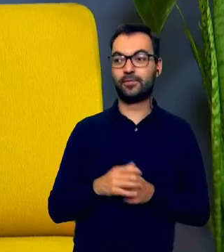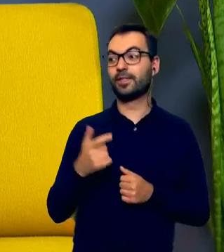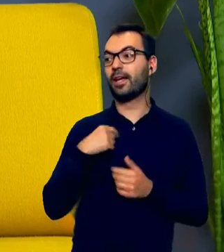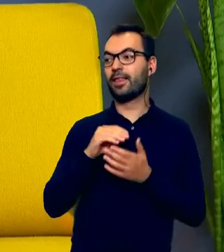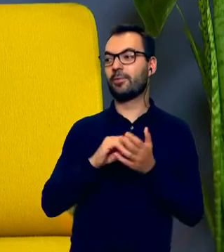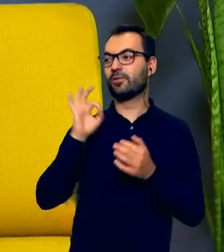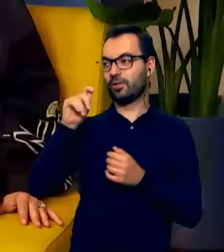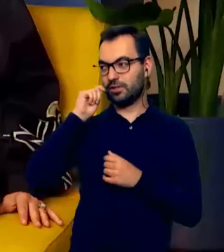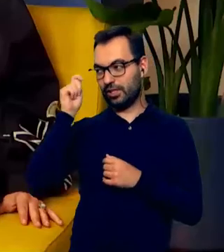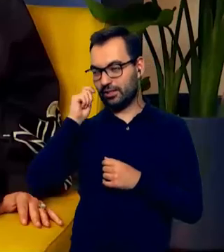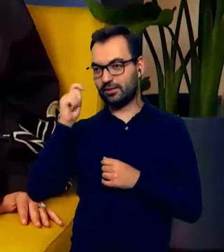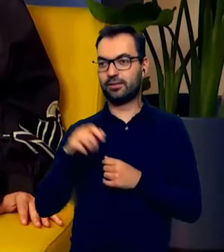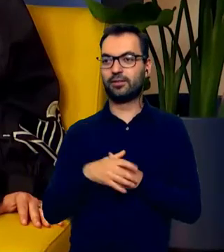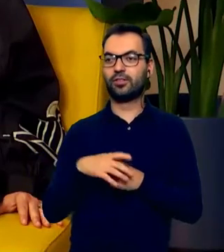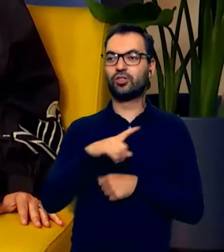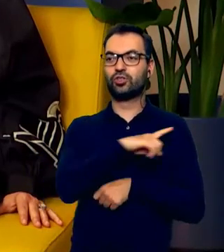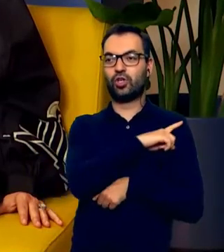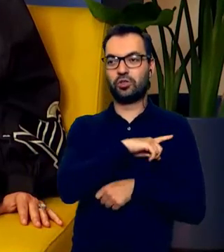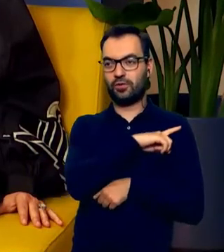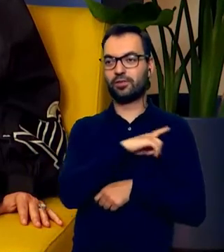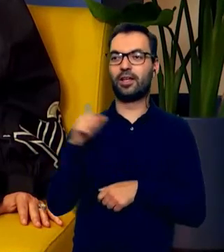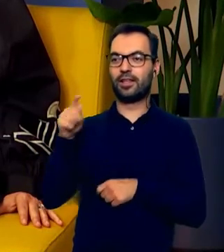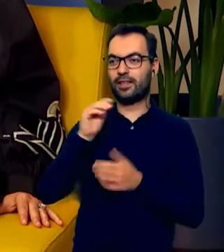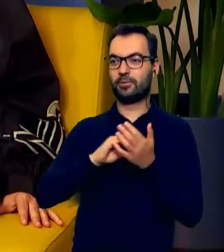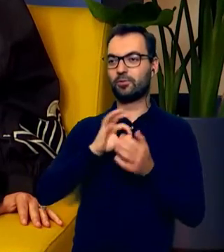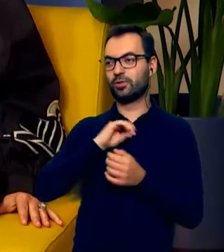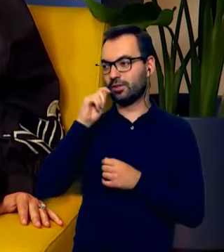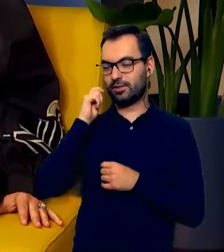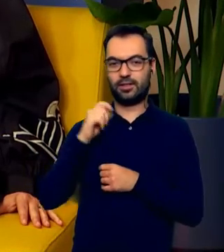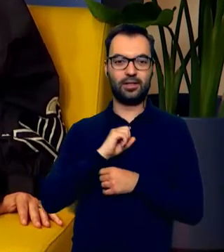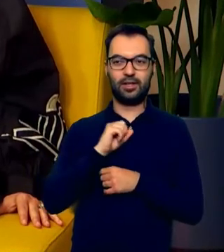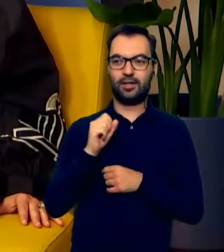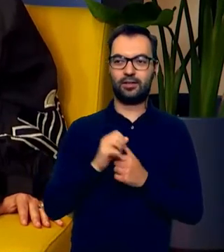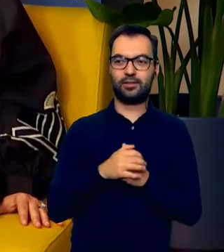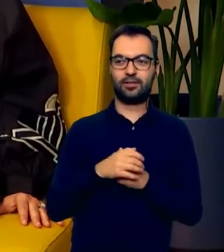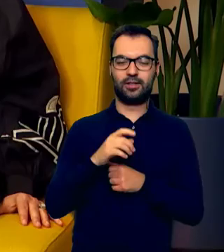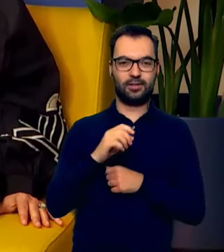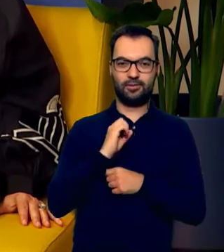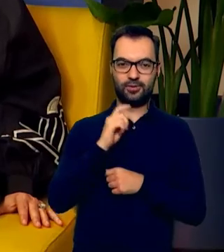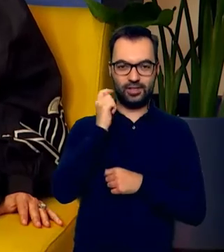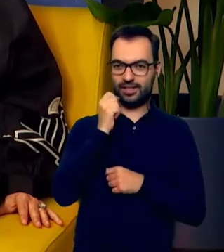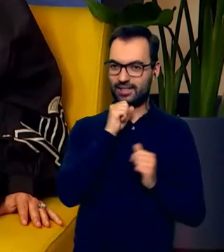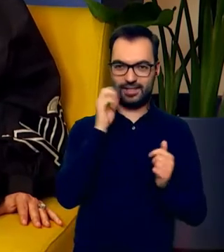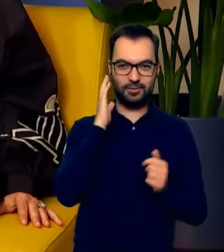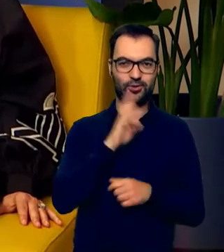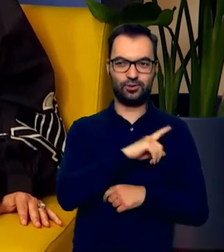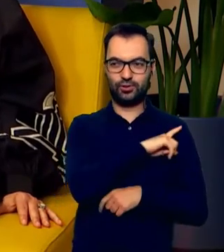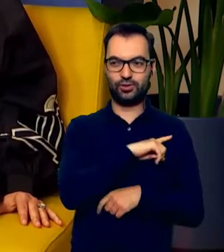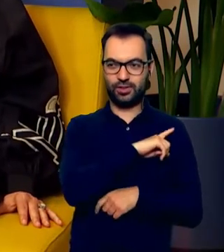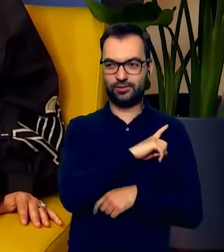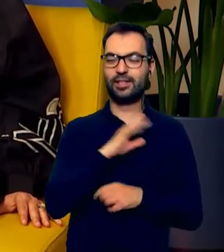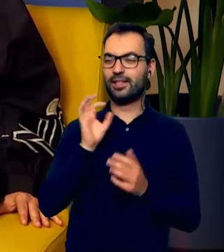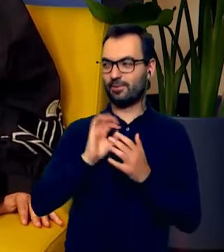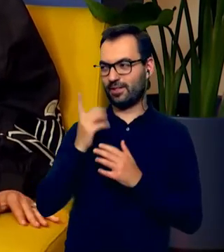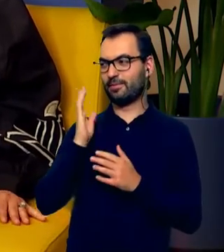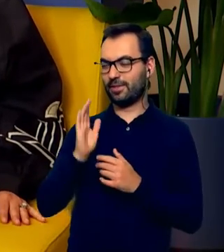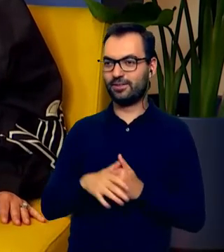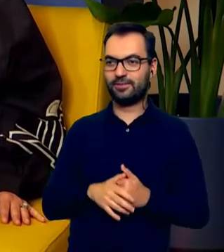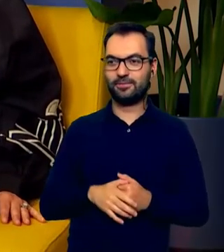Ja napiszę o twoim dziadku z Sosnowca, ty napiszesz o moim mój dziadku. Żaden z moich dziadków nie mieszkał w Sosnowcu. Znajdziemy